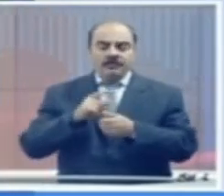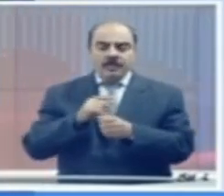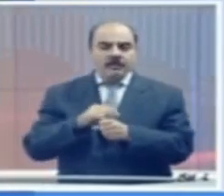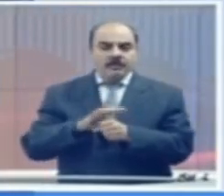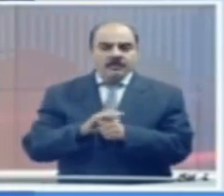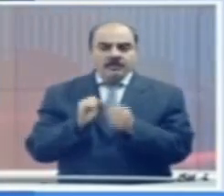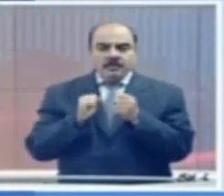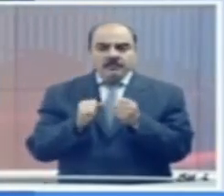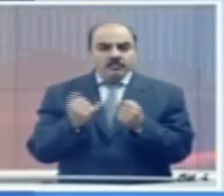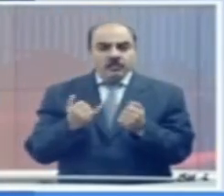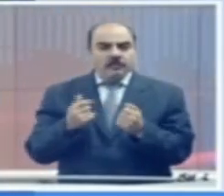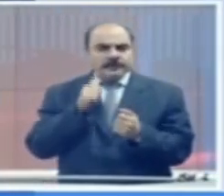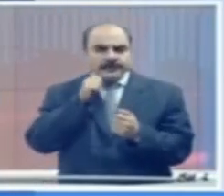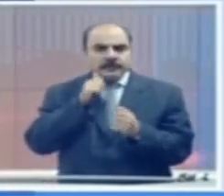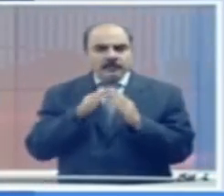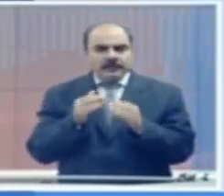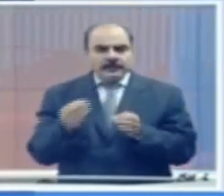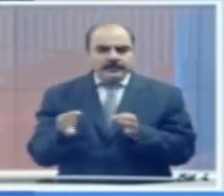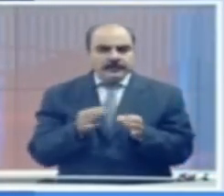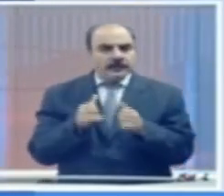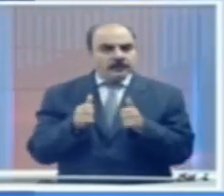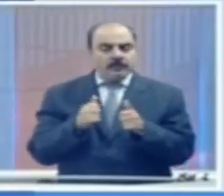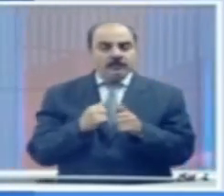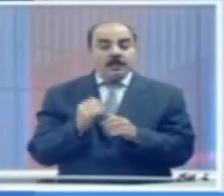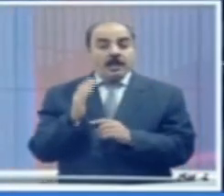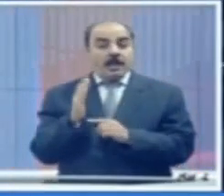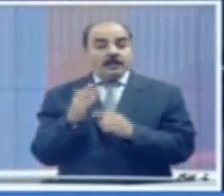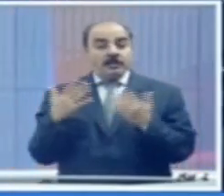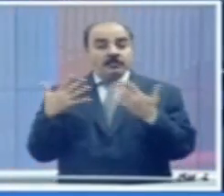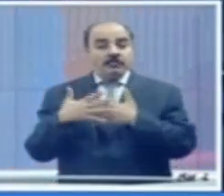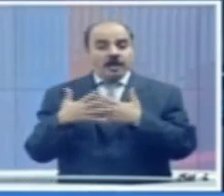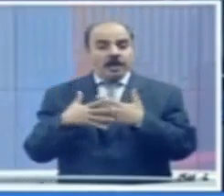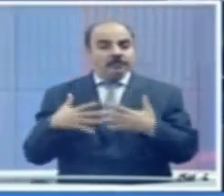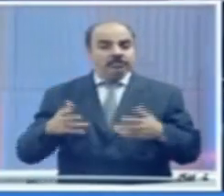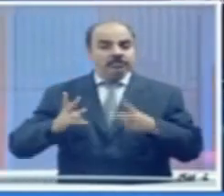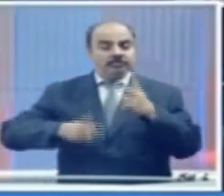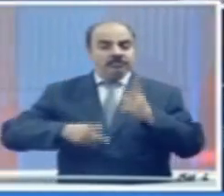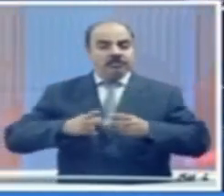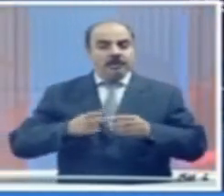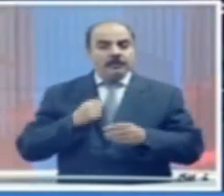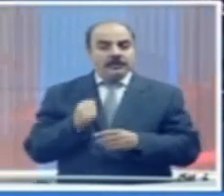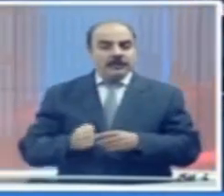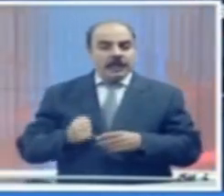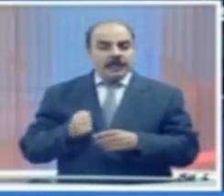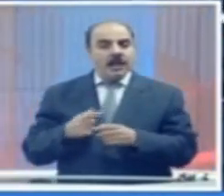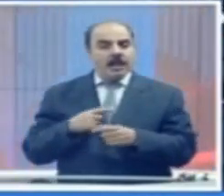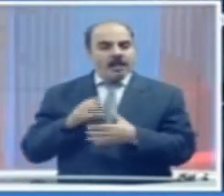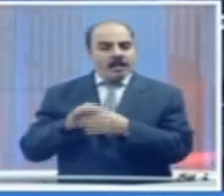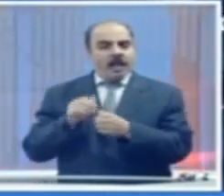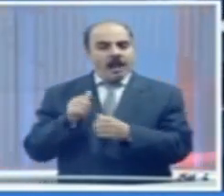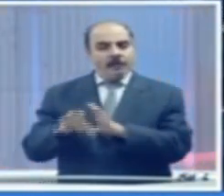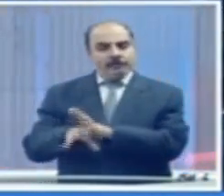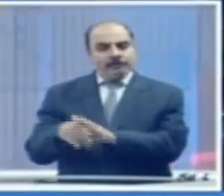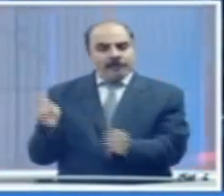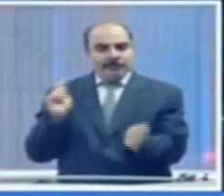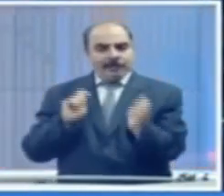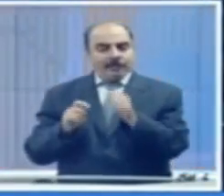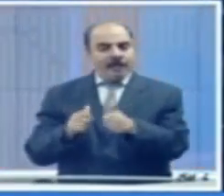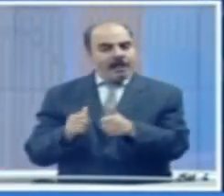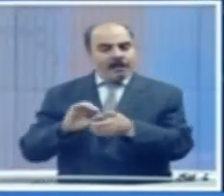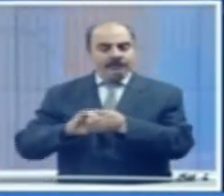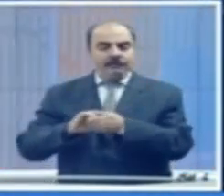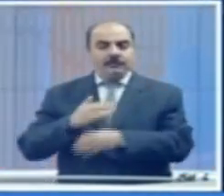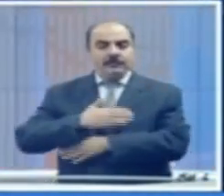التحديات الاقتصادية في الفترة الأخيرة، ولفت إلى توقيع عقد تأسيس الشركة الوطنية لصناعات السكك الحديدية